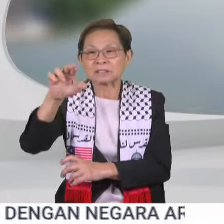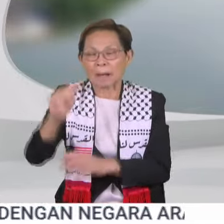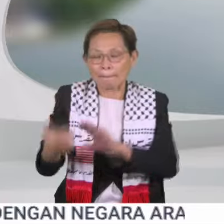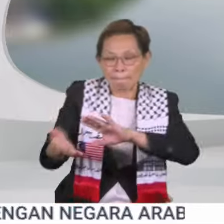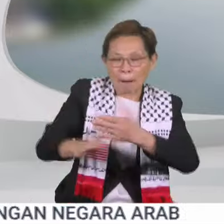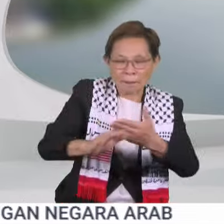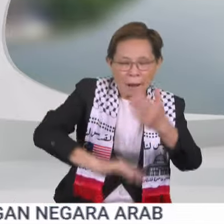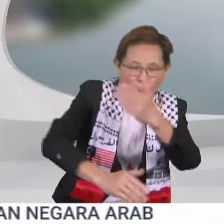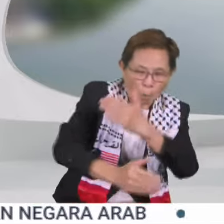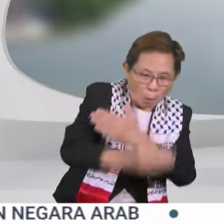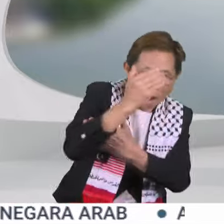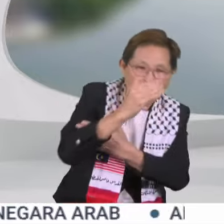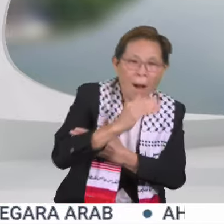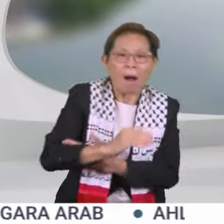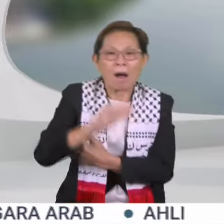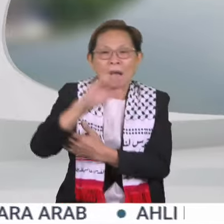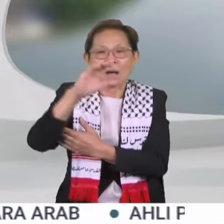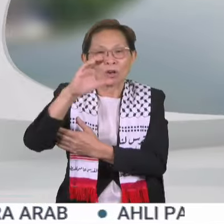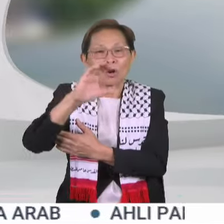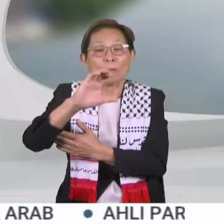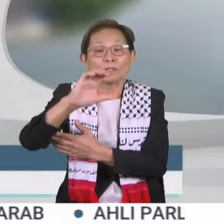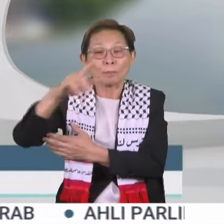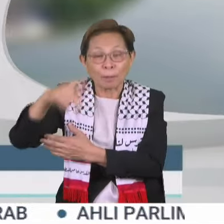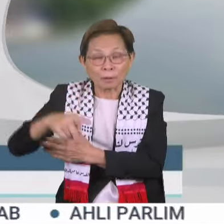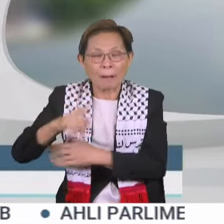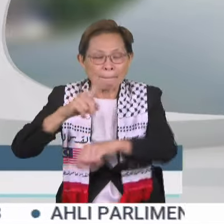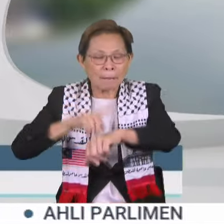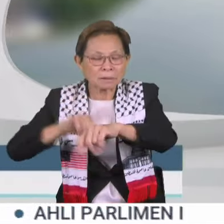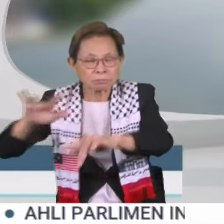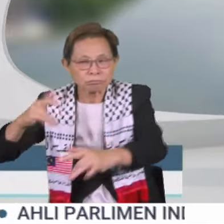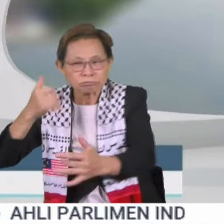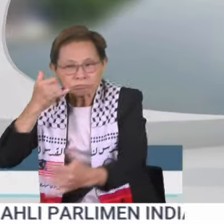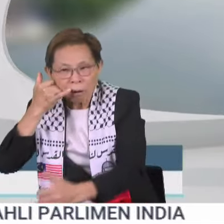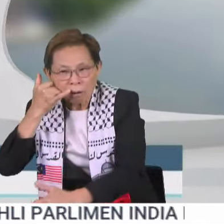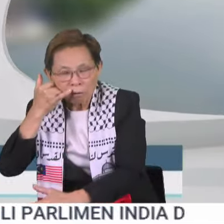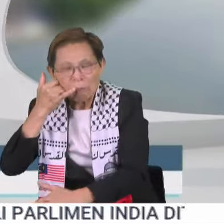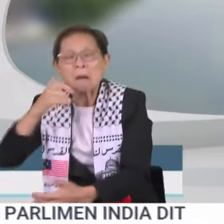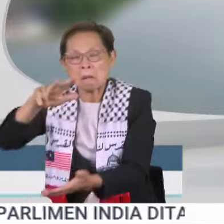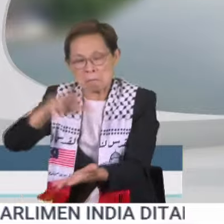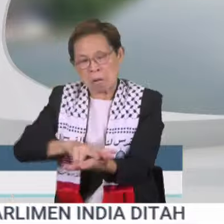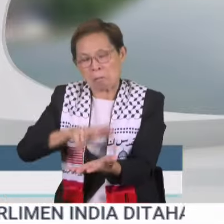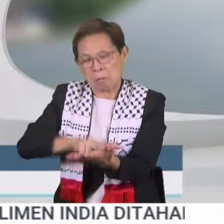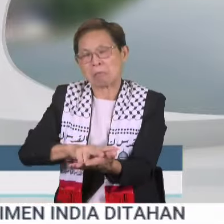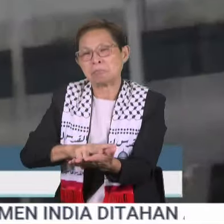tadi. Pesuruhjaya Polis Sabah Datu Jaute Dikun ketika dihubungi mengesahkan perkara berkenaan.